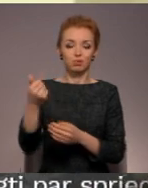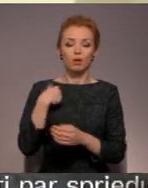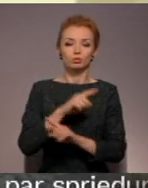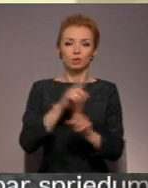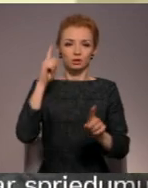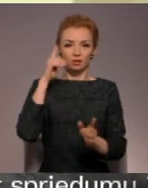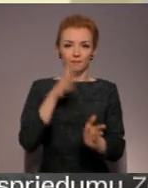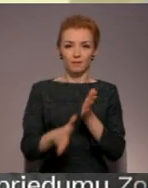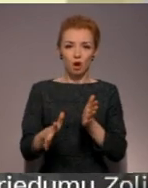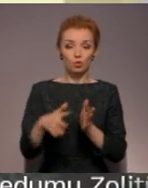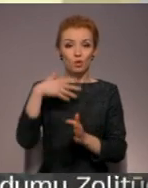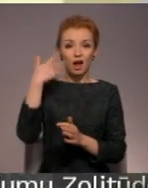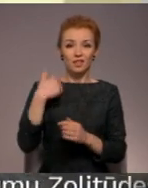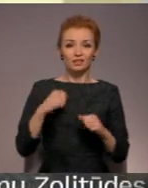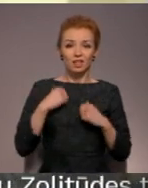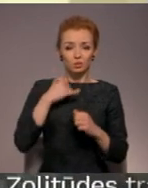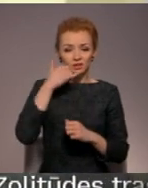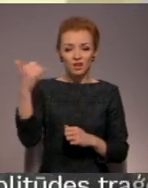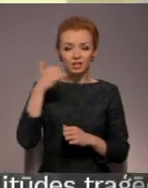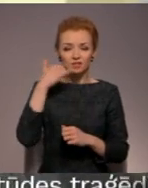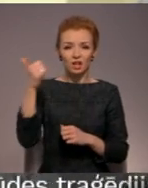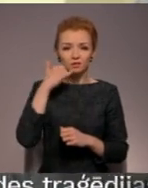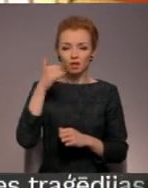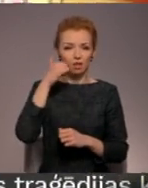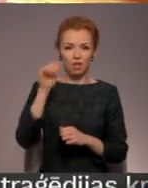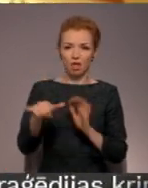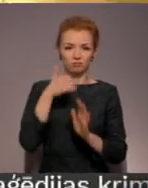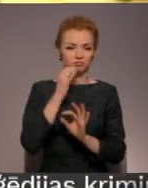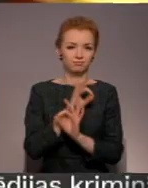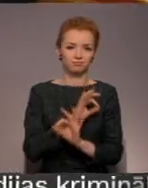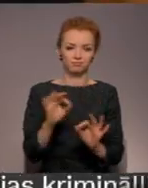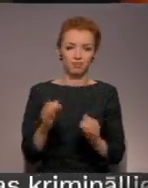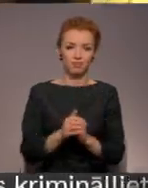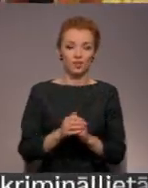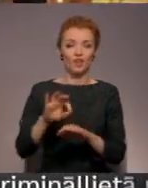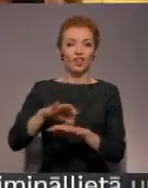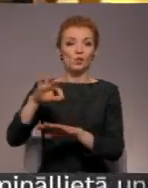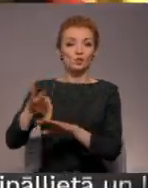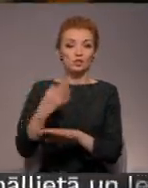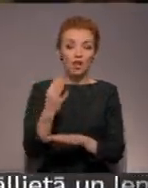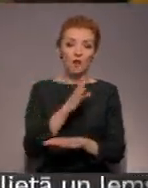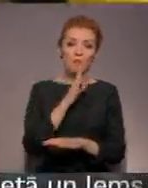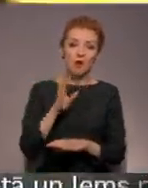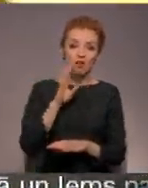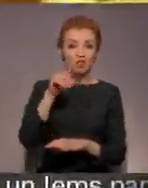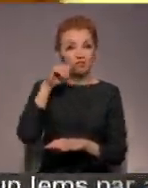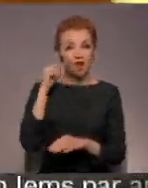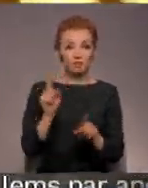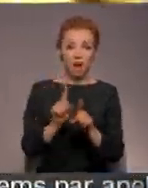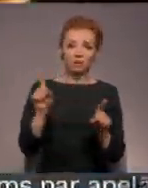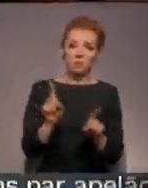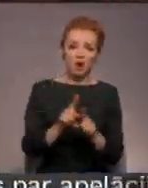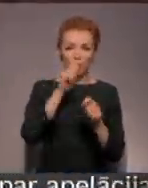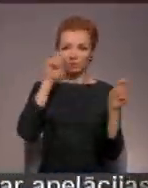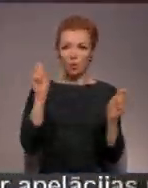sapratu. Kad mēģināju sazvanīt, telefons neatbildēja. Vīra un sievas, mātes un tēva, māsu un brāļu